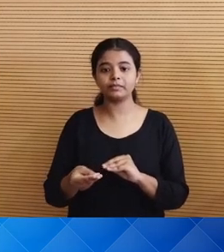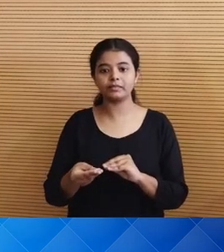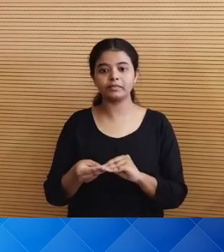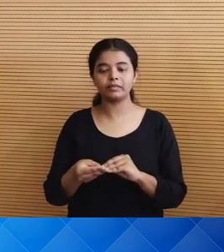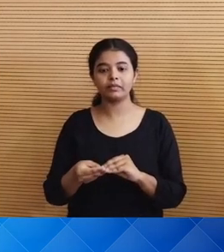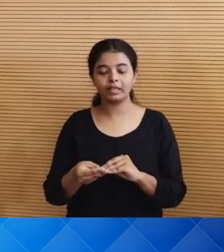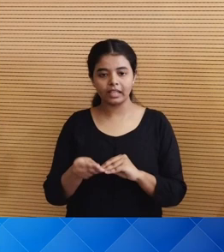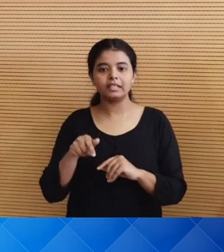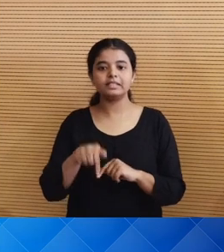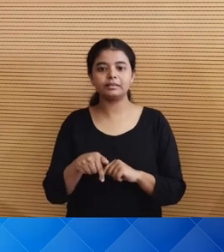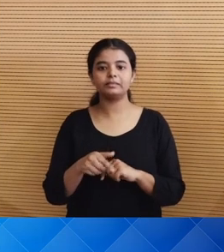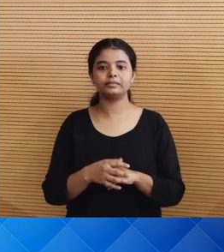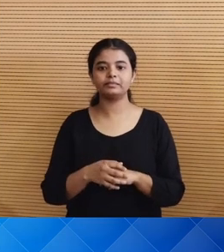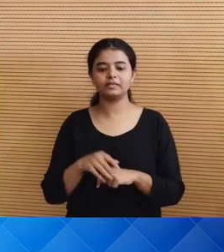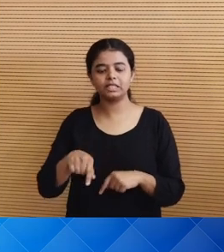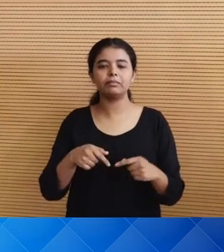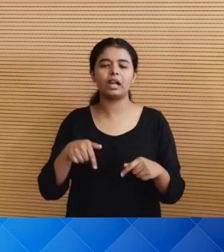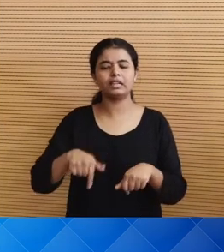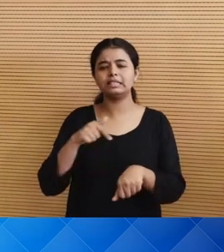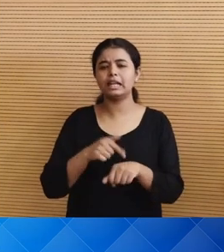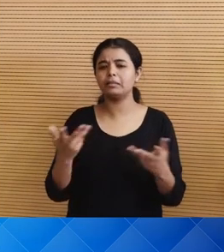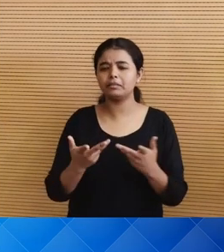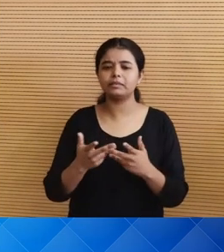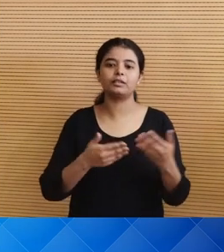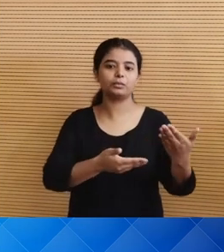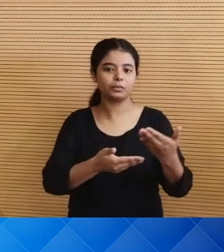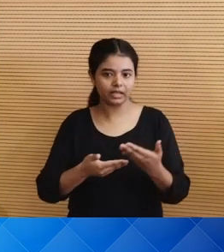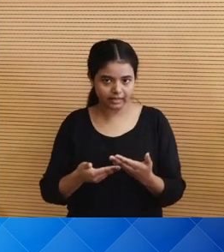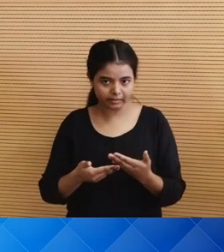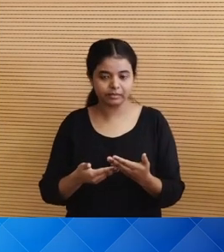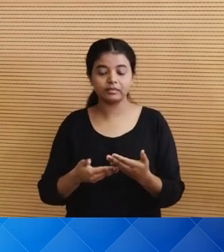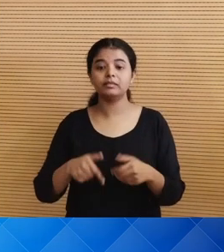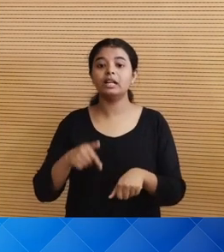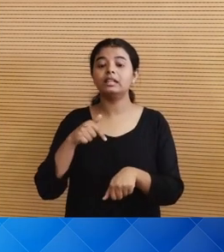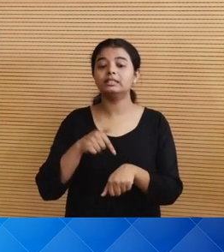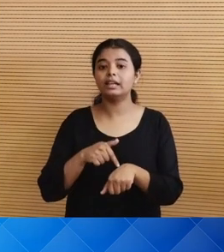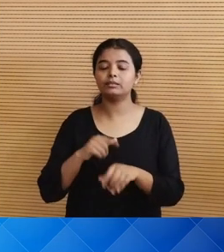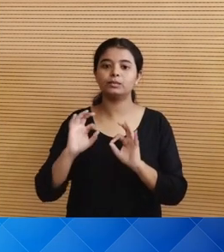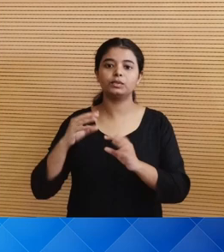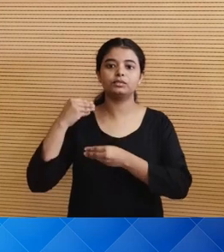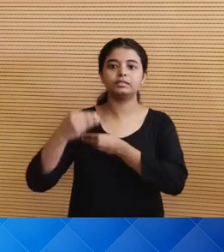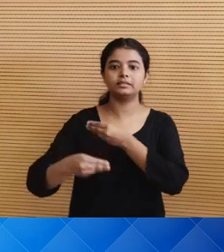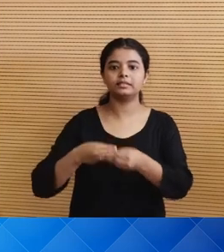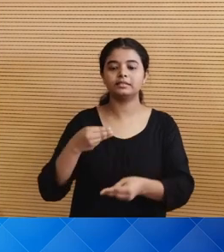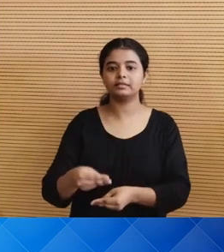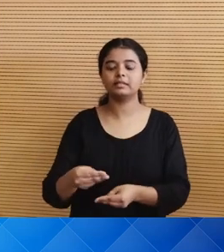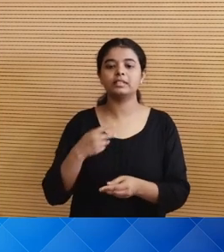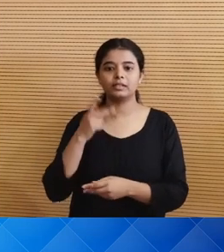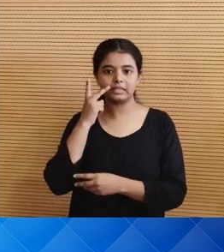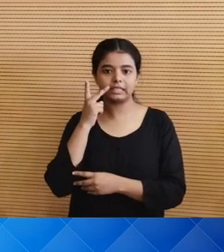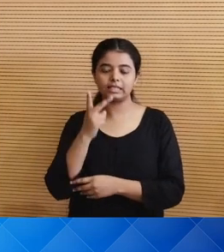अब स्वागत की बेला है, सम्मान की बेला है, और इसमें एक अच्छी परंपरा का निर्वहन होने जा रहा है जो आपको जरूर मोहित कर